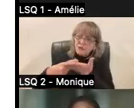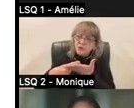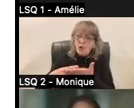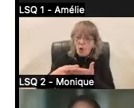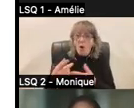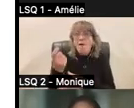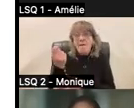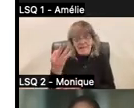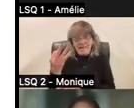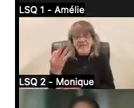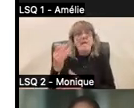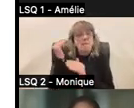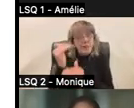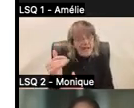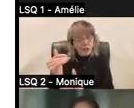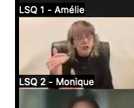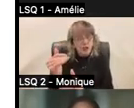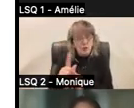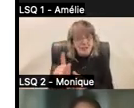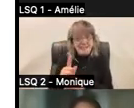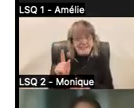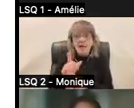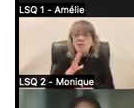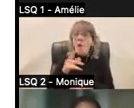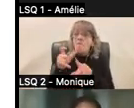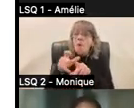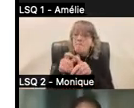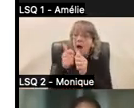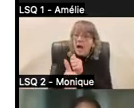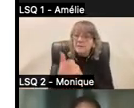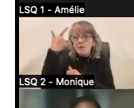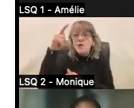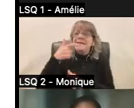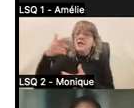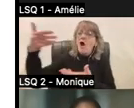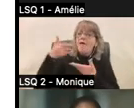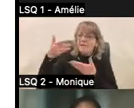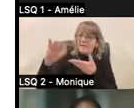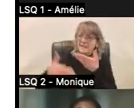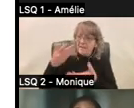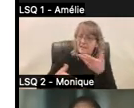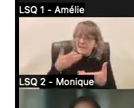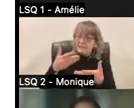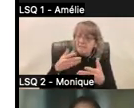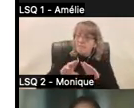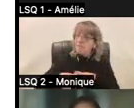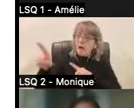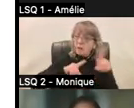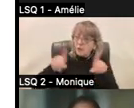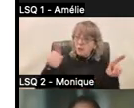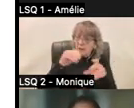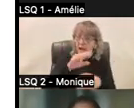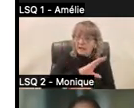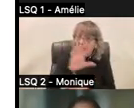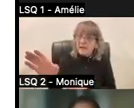forum privé protégé par, un mot de passe pour les fournisseurs de services partout au Canada. Dans